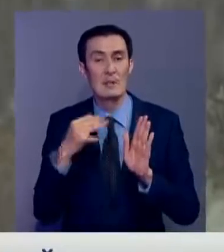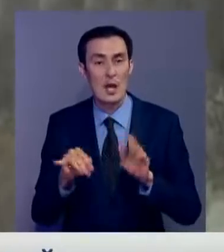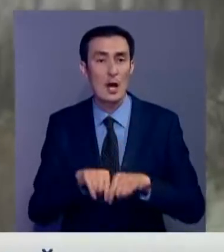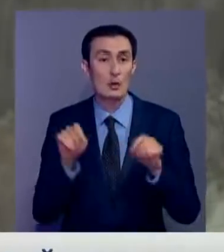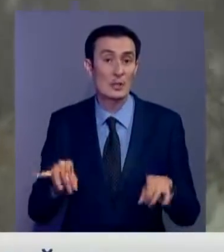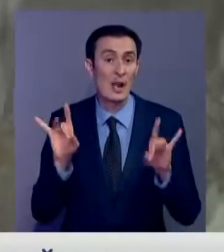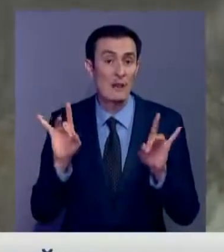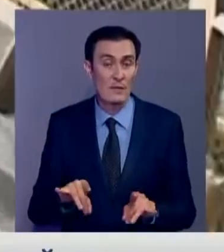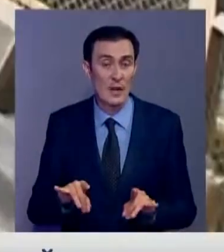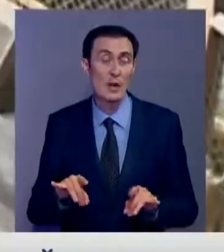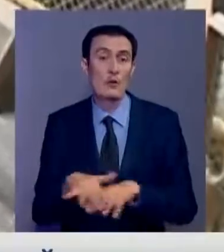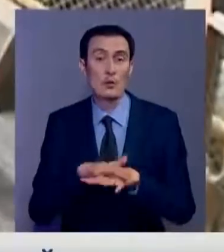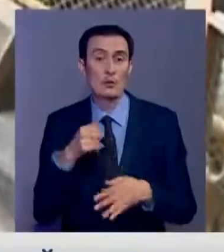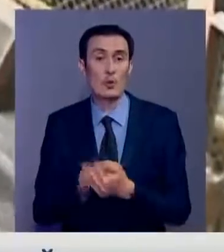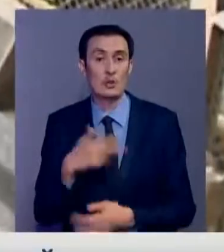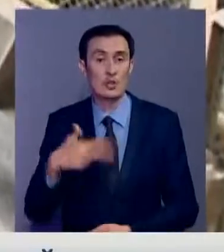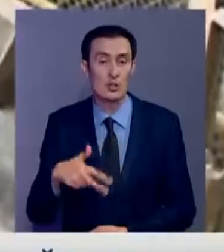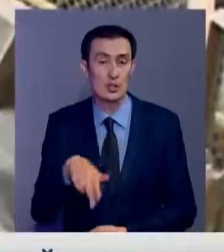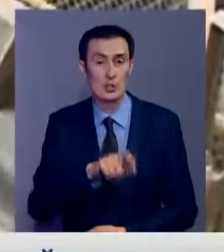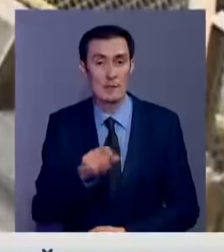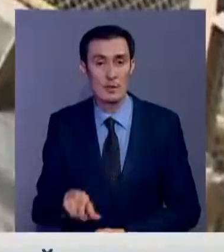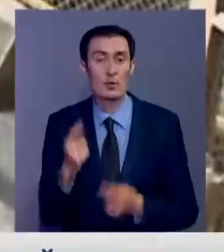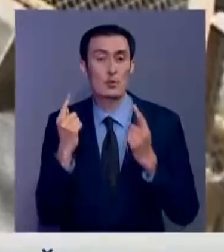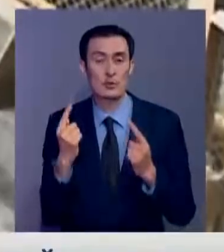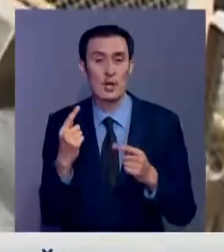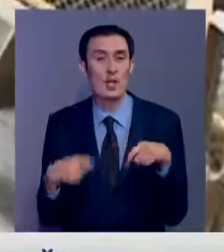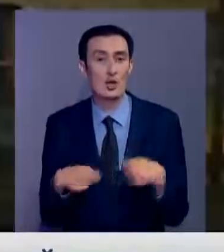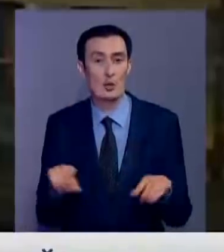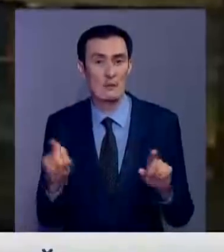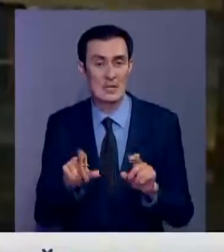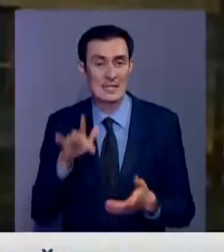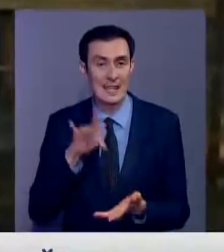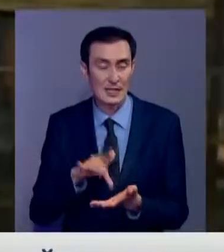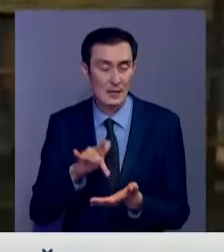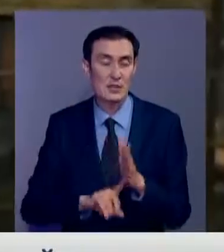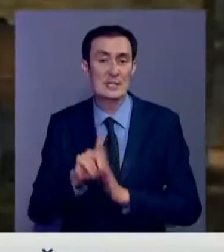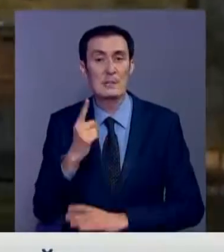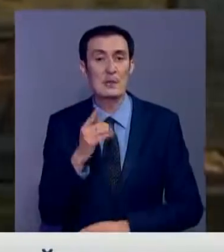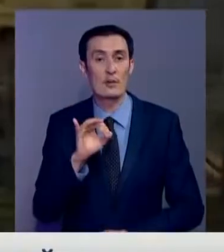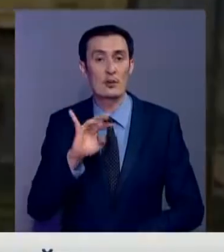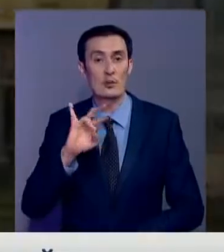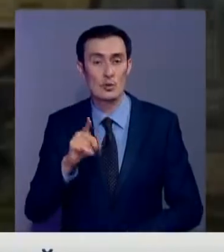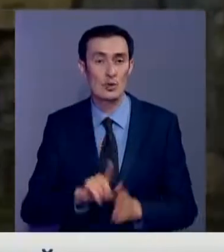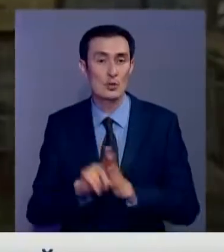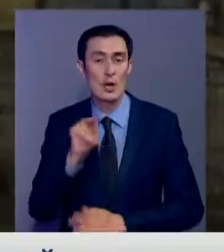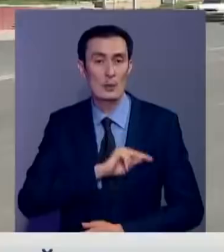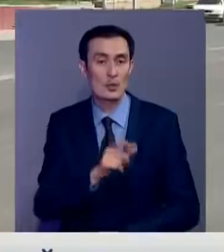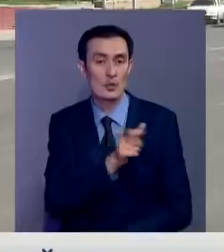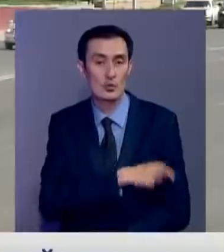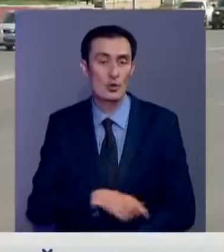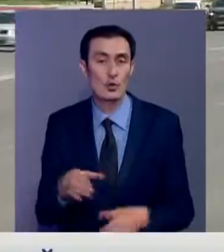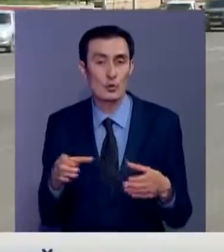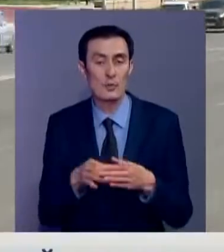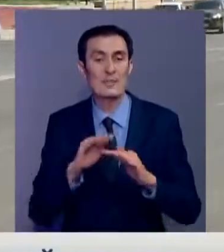откроются кафе вместимостью до 30 человек и крупные торговые центры. С 1 июня также заработают дежурные